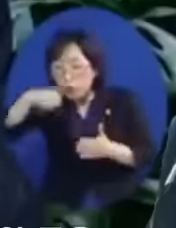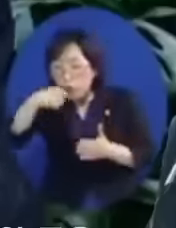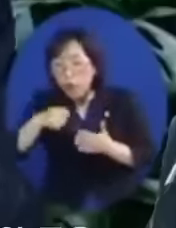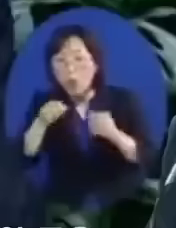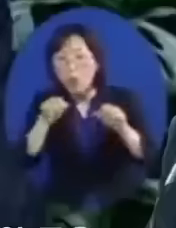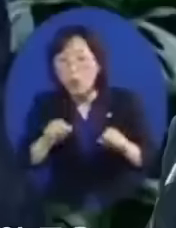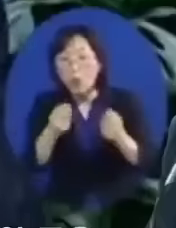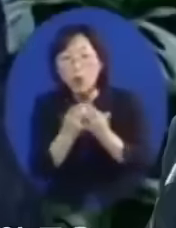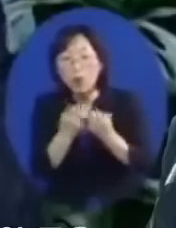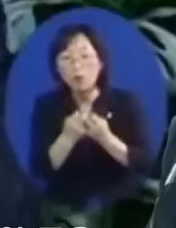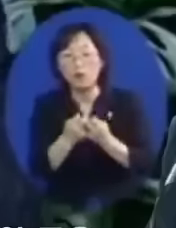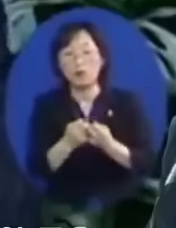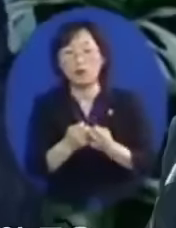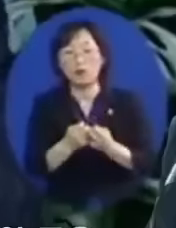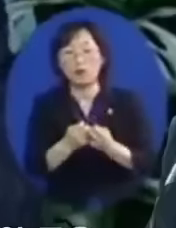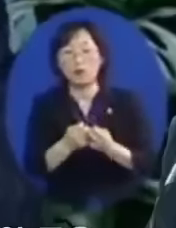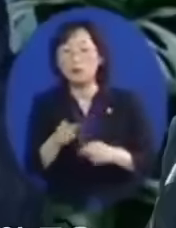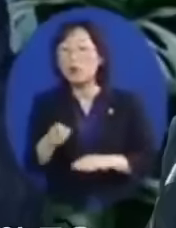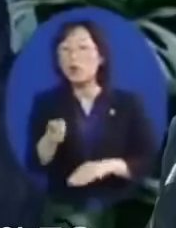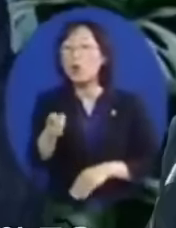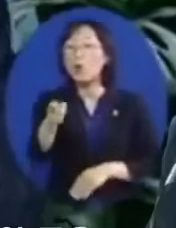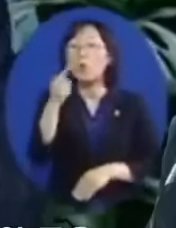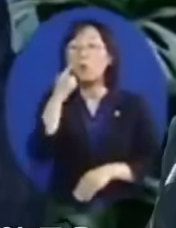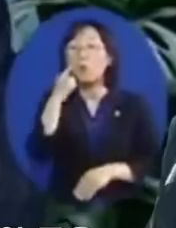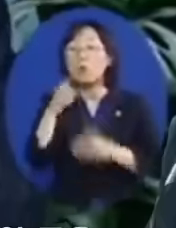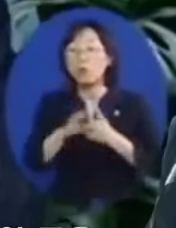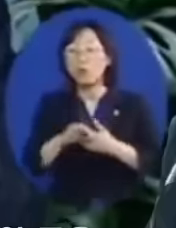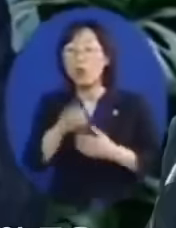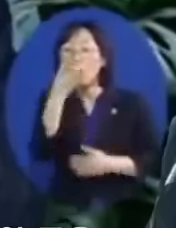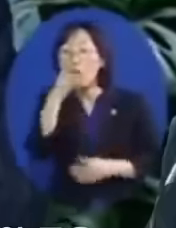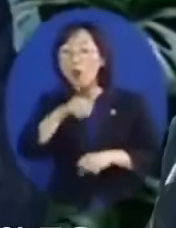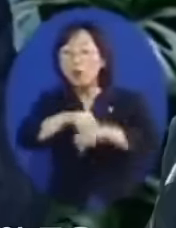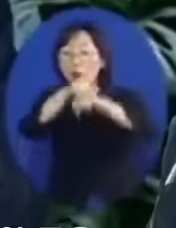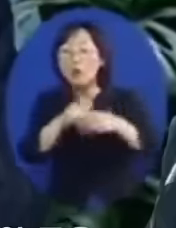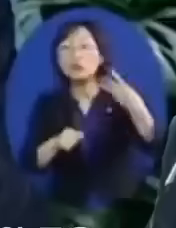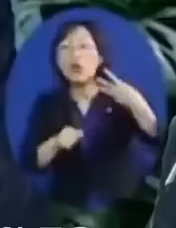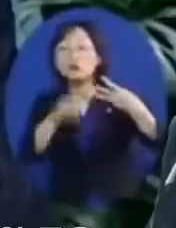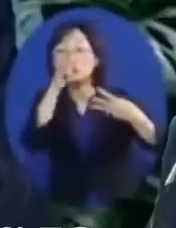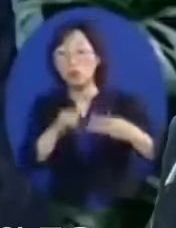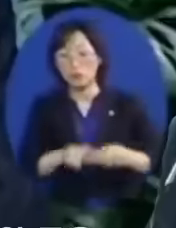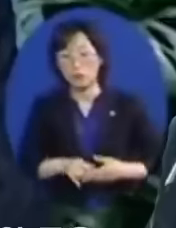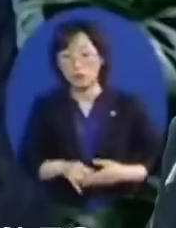않습니까? 저 운목에 벼가 세 가마나 있는데 저걸